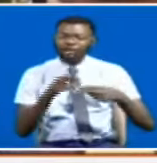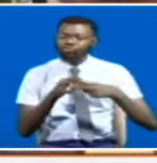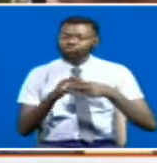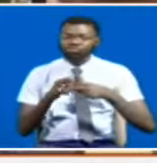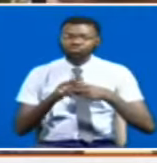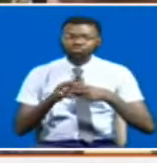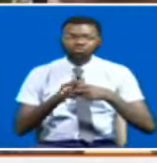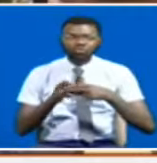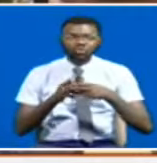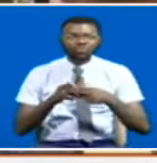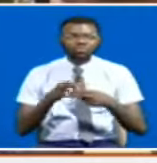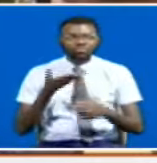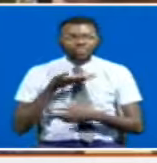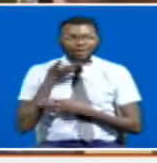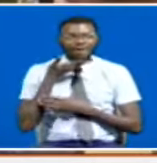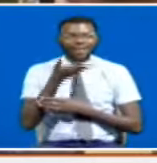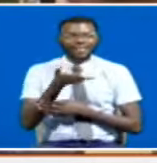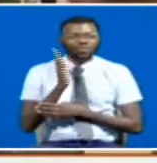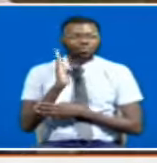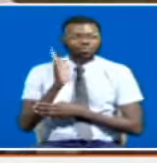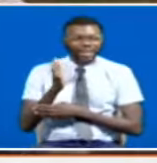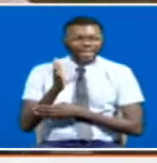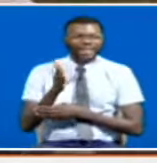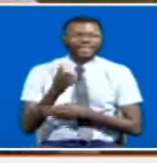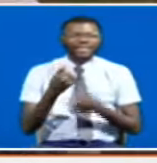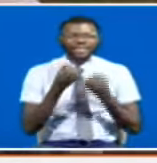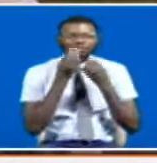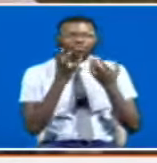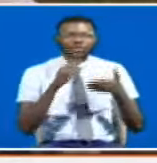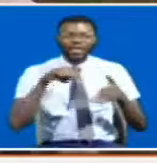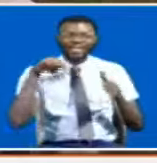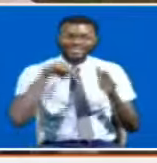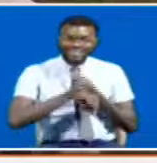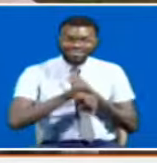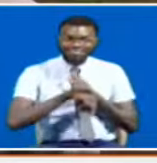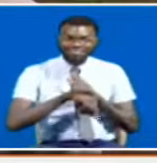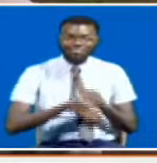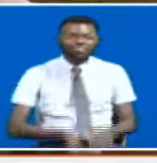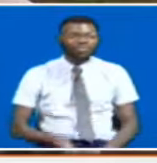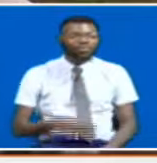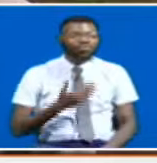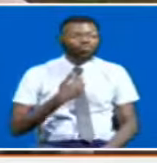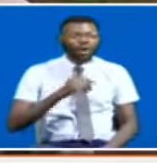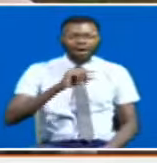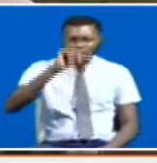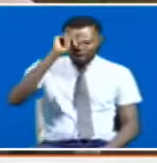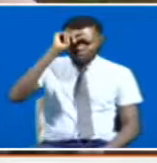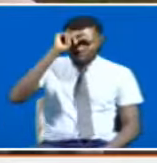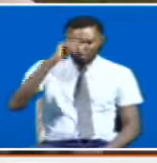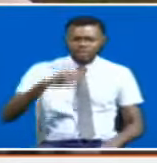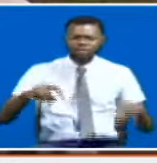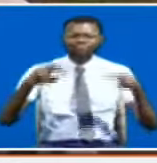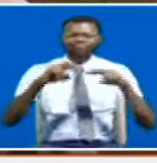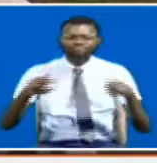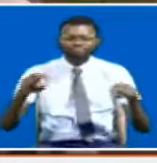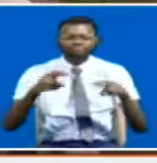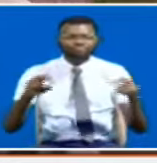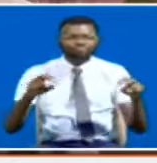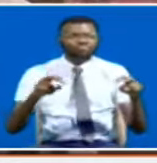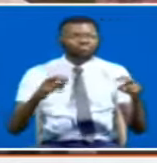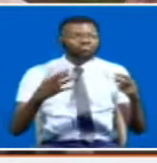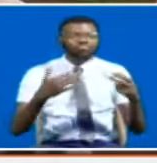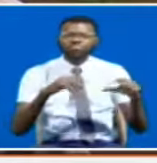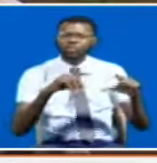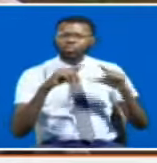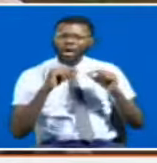to find out, we are going to have an answer and more detail on this. Tungependa sana serikali wachunguze hii maneno na watuambie kwa sababu